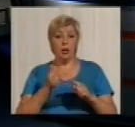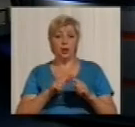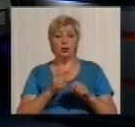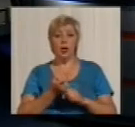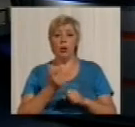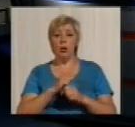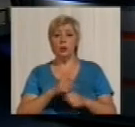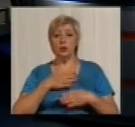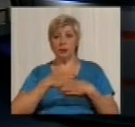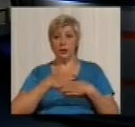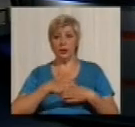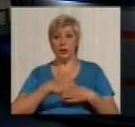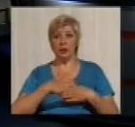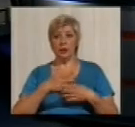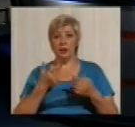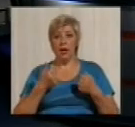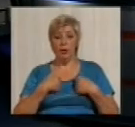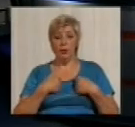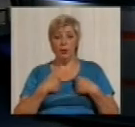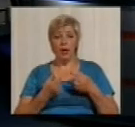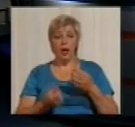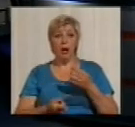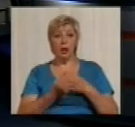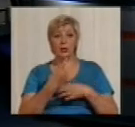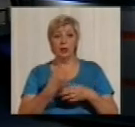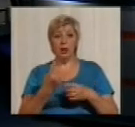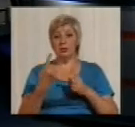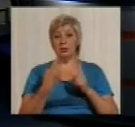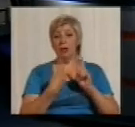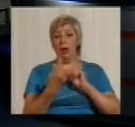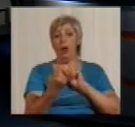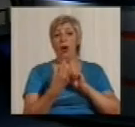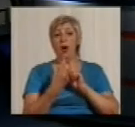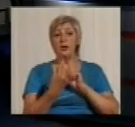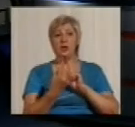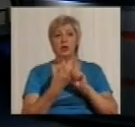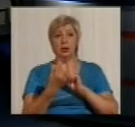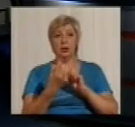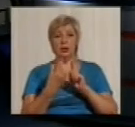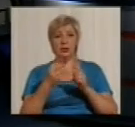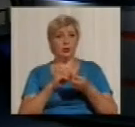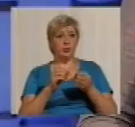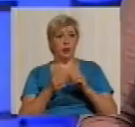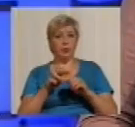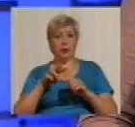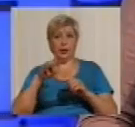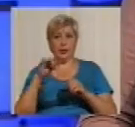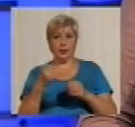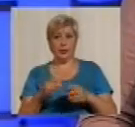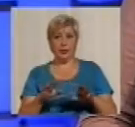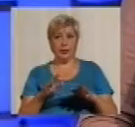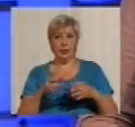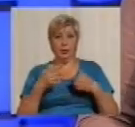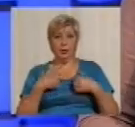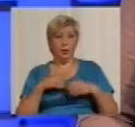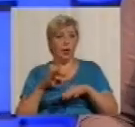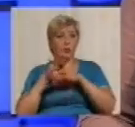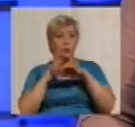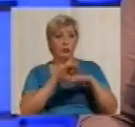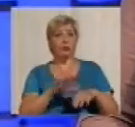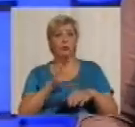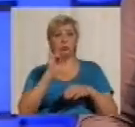приятно. Да, потому что мы оказались один на один с проблемой. То есть я привожу в школу ребенка и думаю, что там это она как-то ребенок защищен. Мы